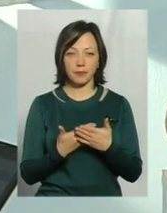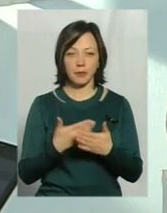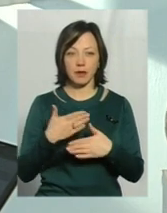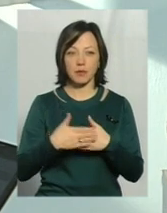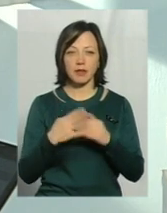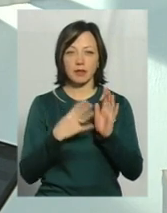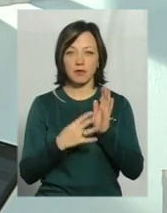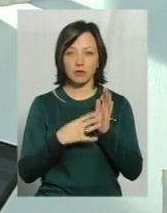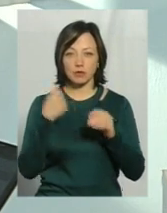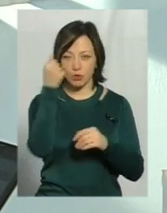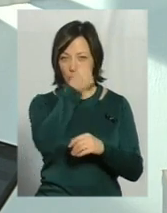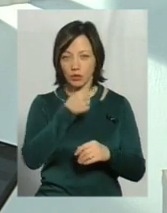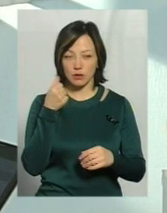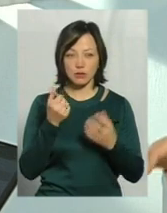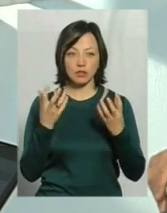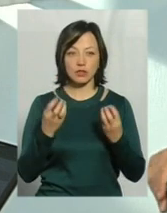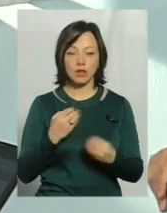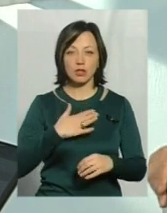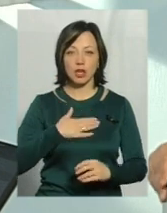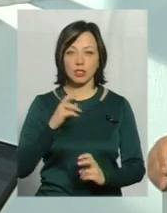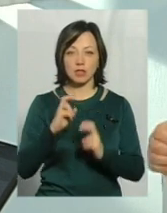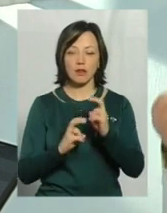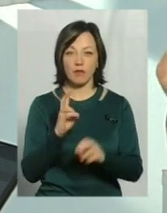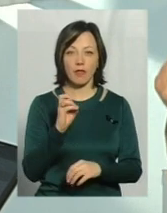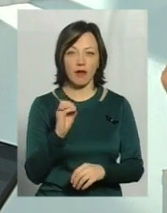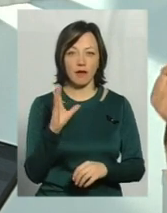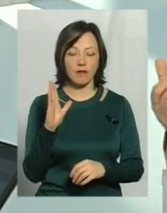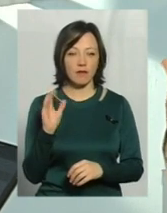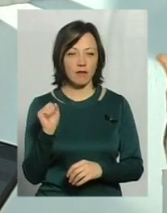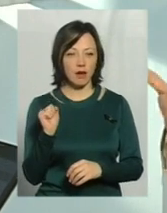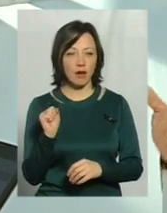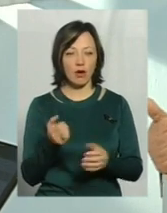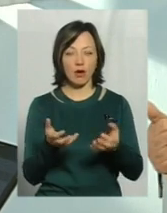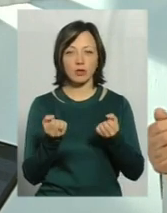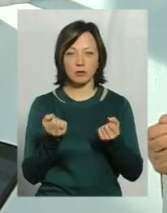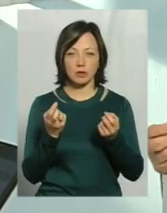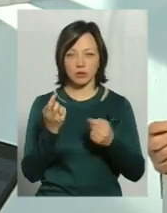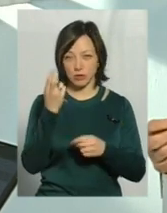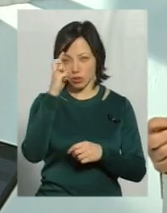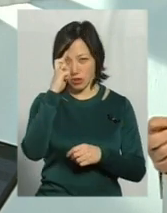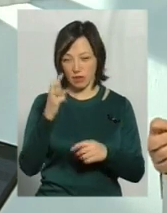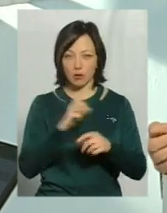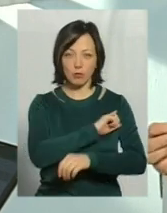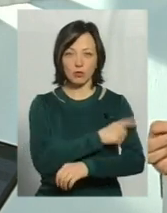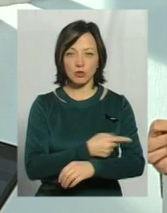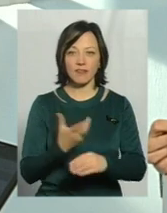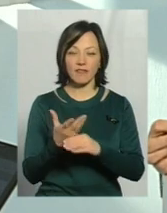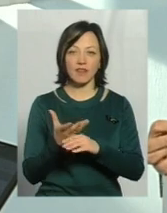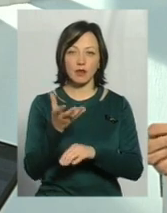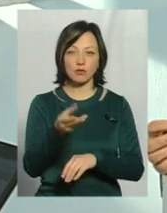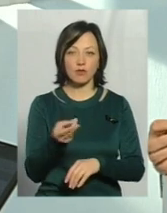близько 90-х років, ну ще коли наш завод Нева отримав державне таке потужне фінансування, всього, він